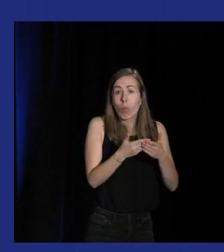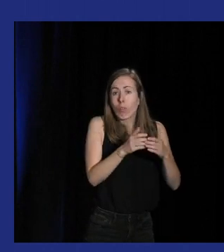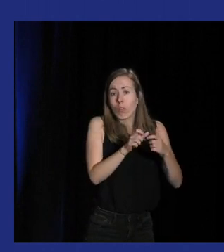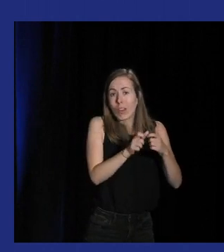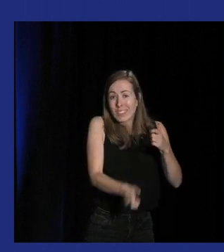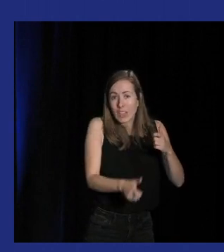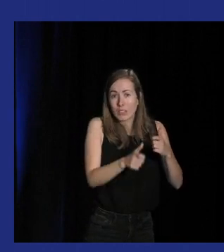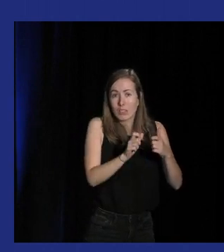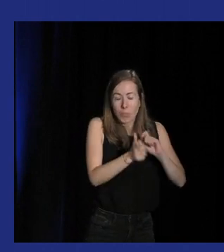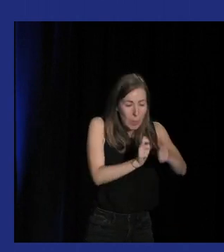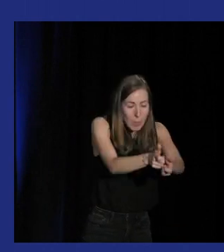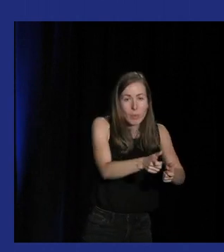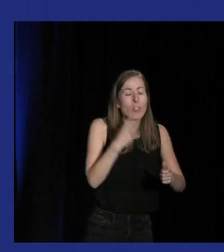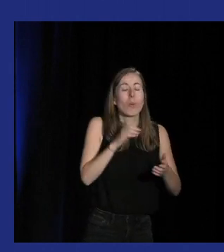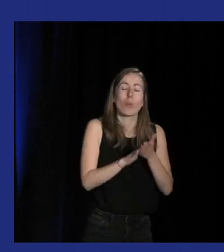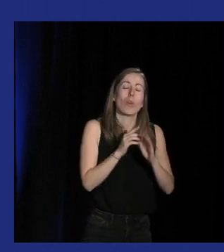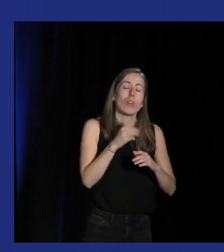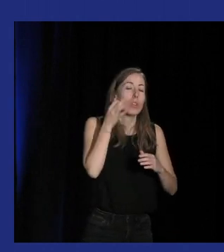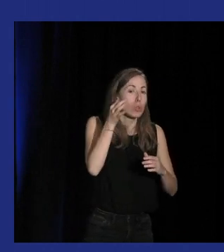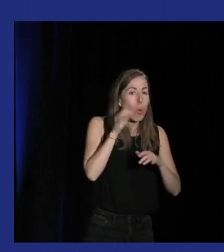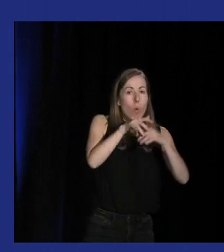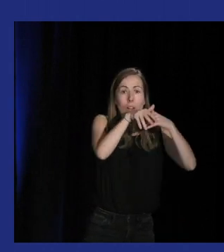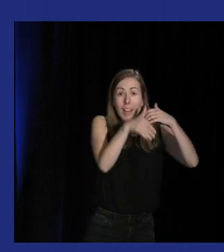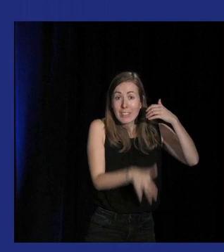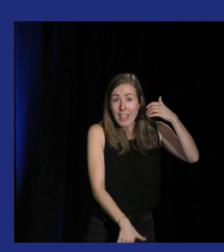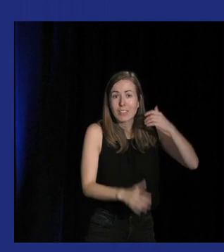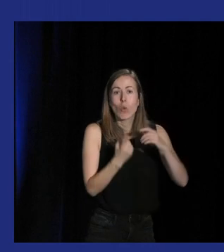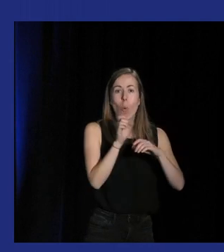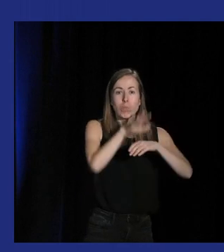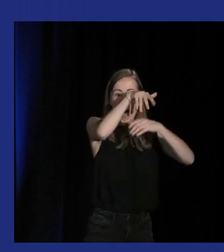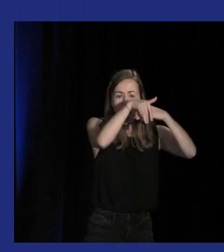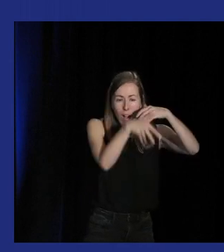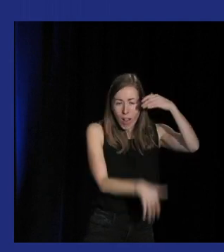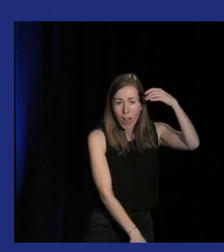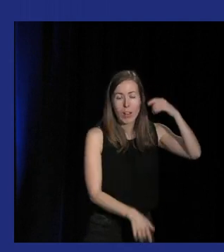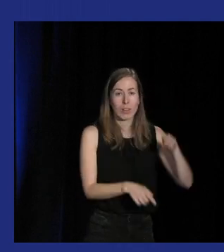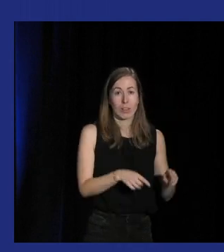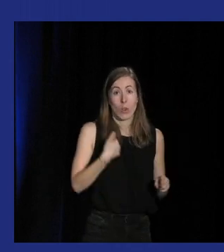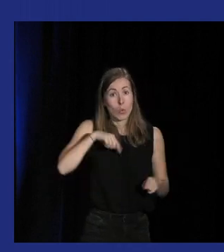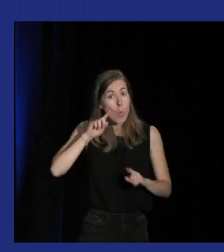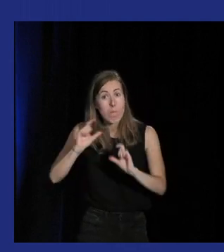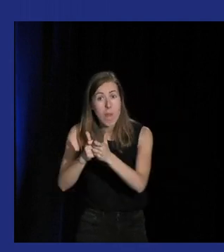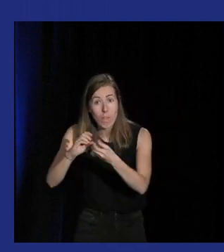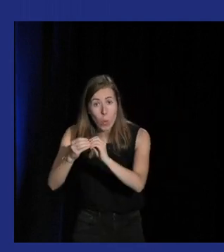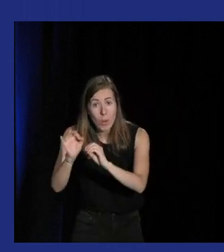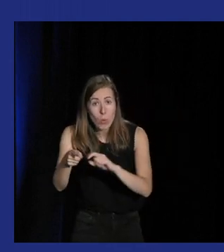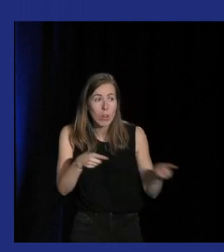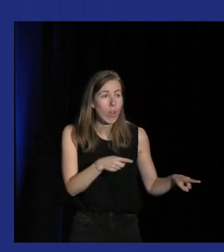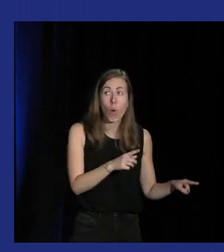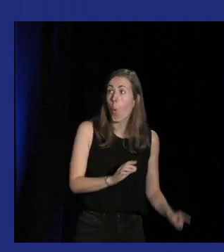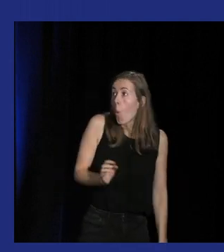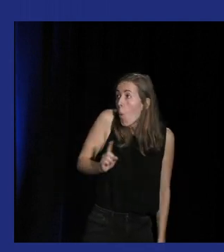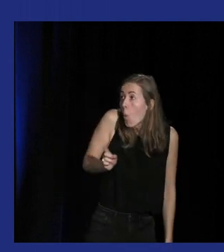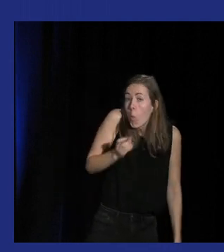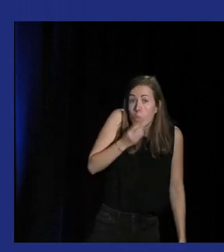cascade que nous on va être là ah non mais le son de cascade il a pas la bonne fréquence ça a pas du tout alors que bon il y a personne qui l'entend à varnoux mais on sait qu'il y a un problème et on